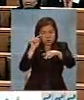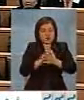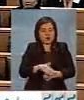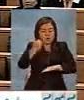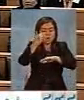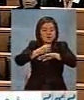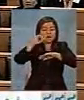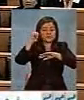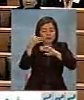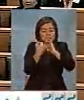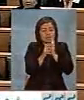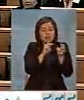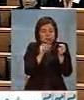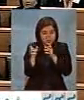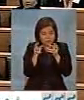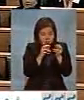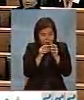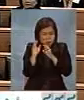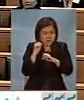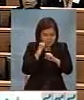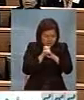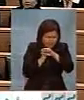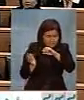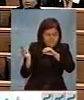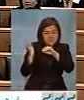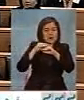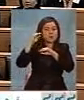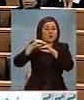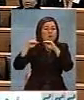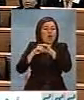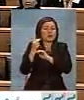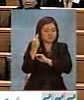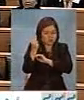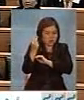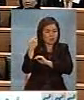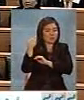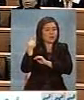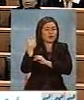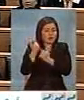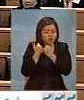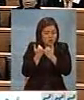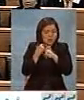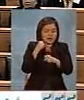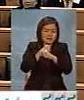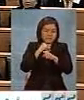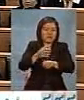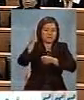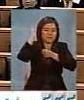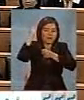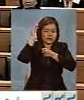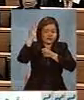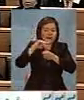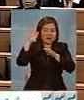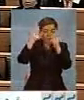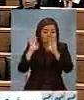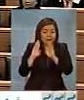ตังคณานุกูลชัยยังขยายผลอีก2โครงการขณะนี้ท่านกำลังโปรโมทวันเดียวเที่ยว3